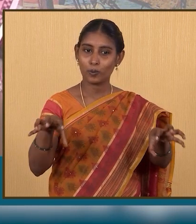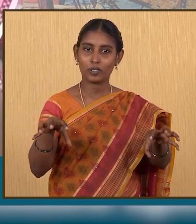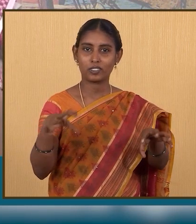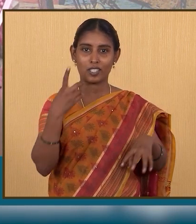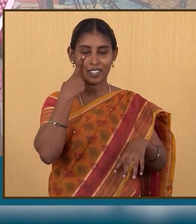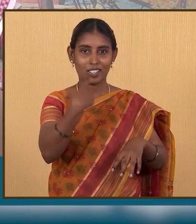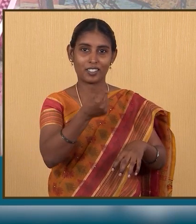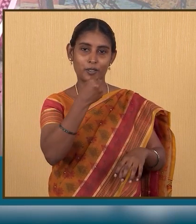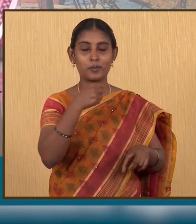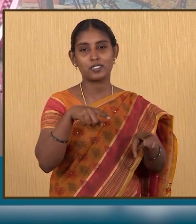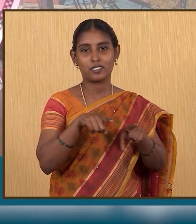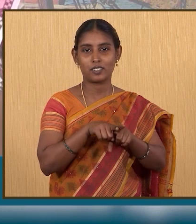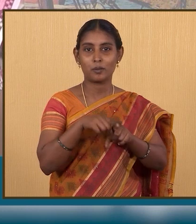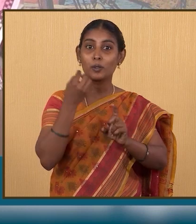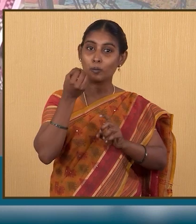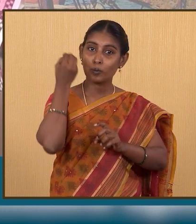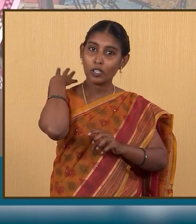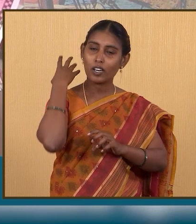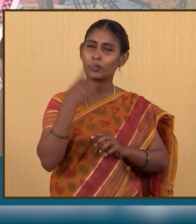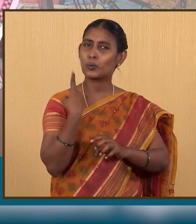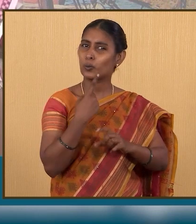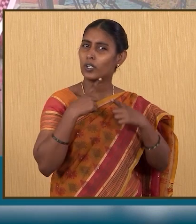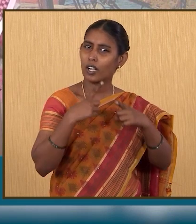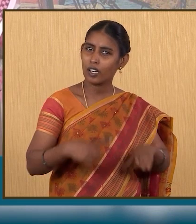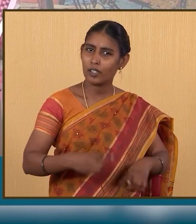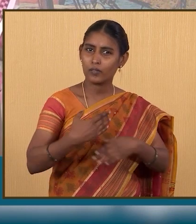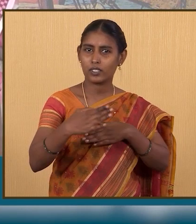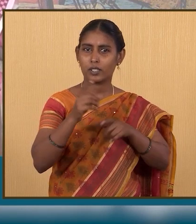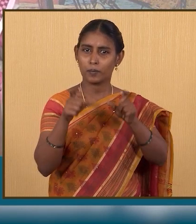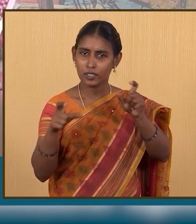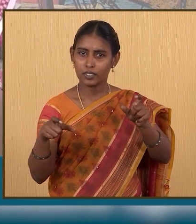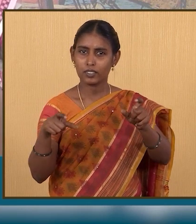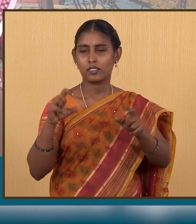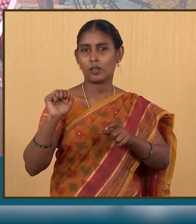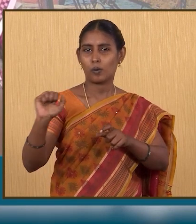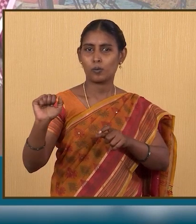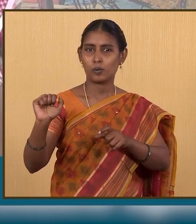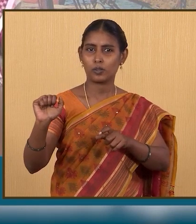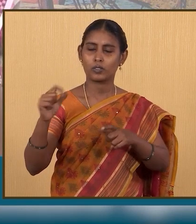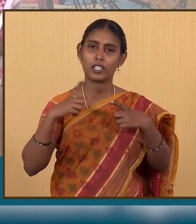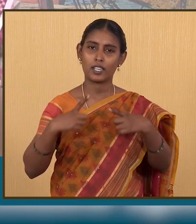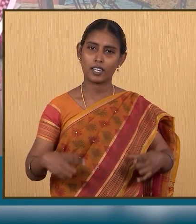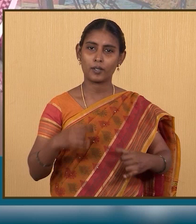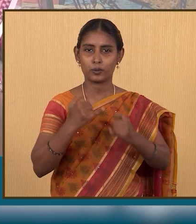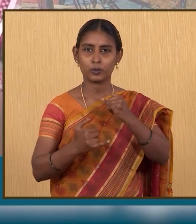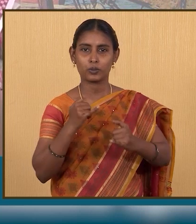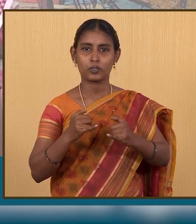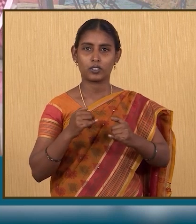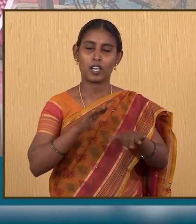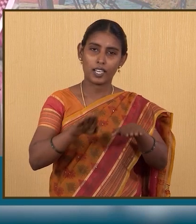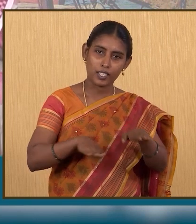வச்சு தான் அந்த காலகட்டத்தில் யாரெல்லாம் வாழ்ந்தாங்க, எப்படி வாழ்ந்தாங்க, அவங்களோட இந்த வாழ்க்கை